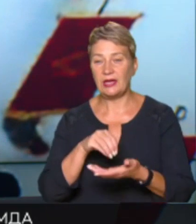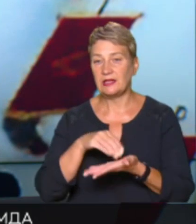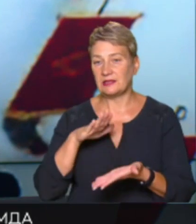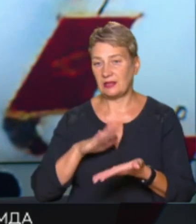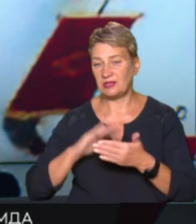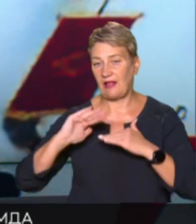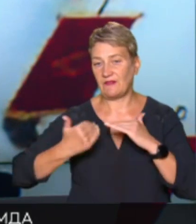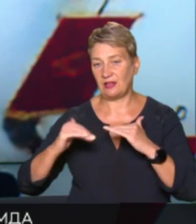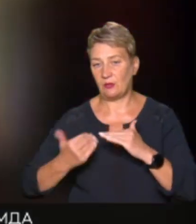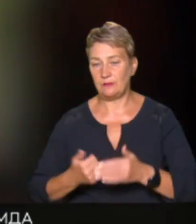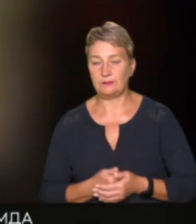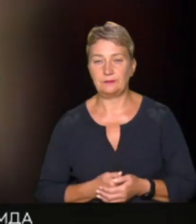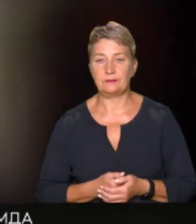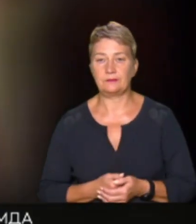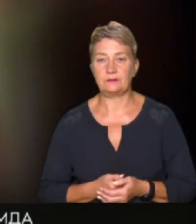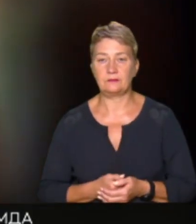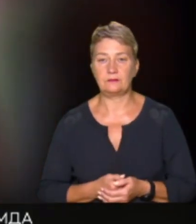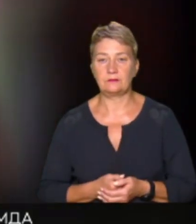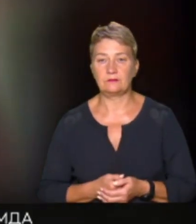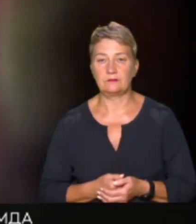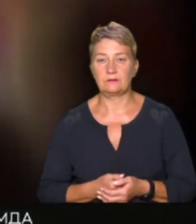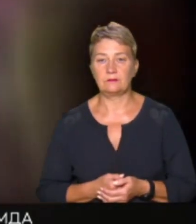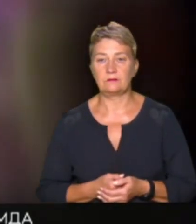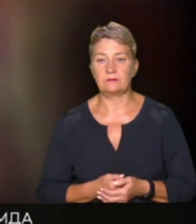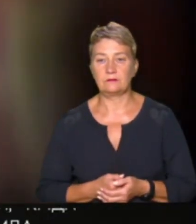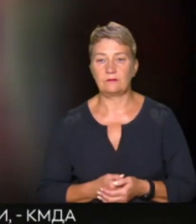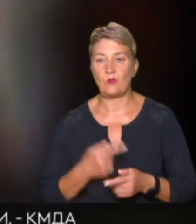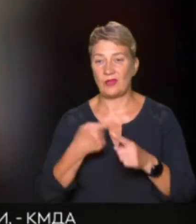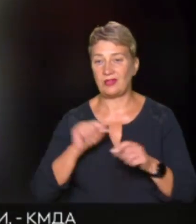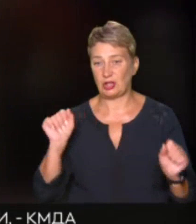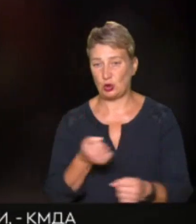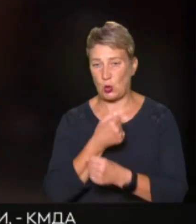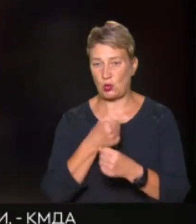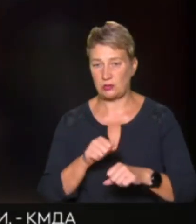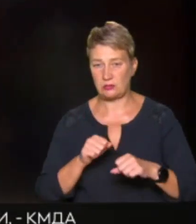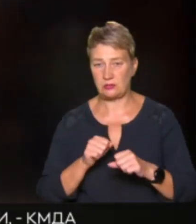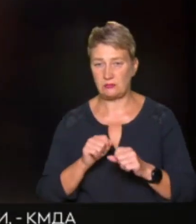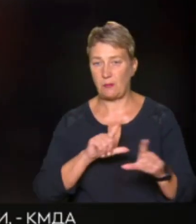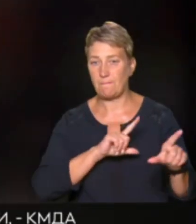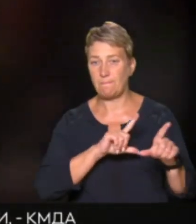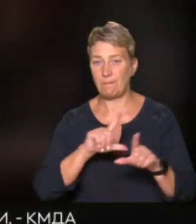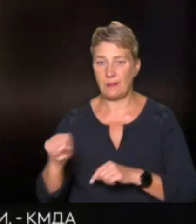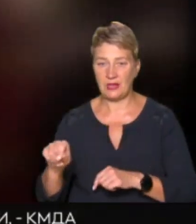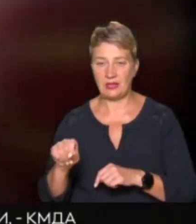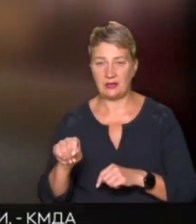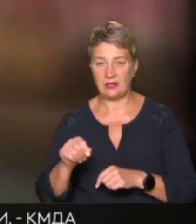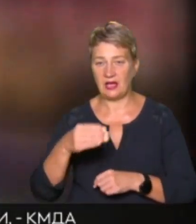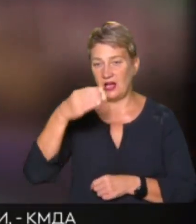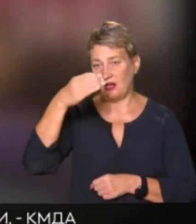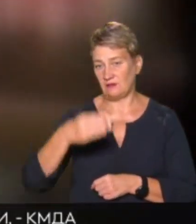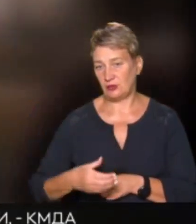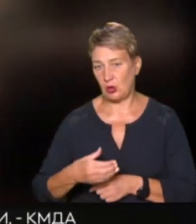Давайте подивимось. Да, это до скорости от поехал под этот столб, который над